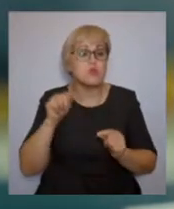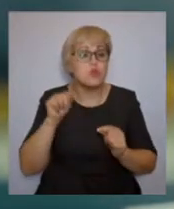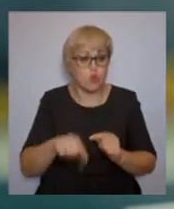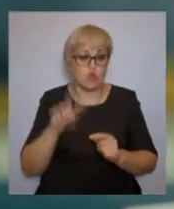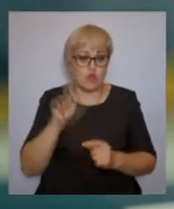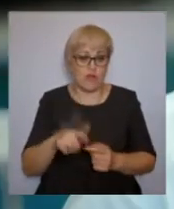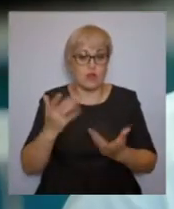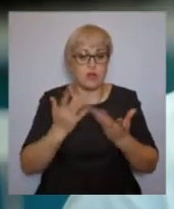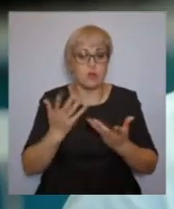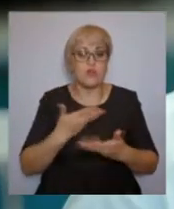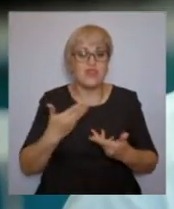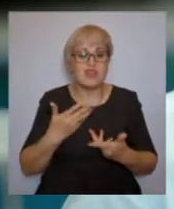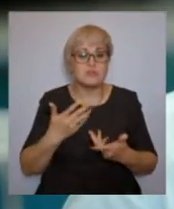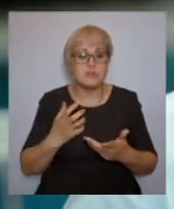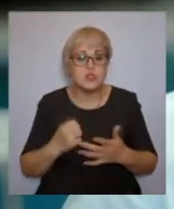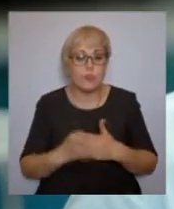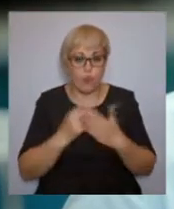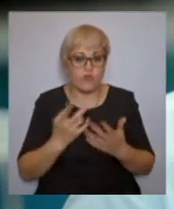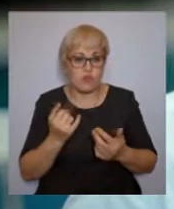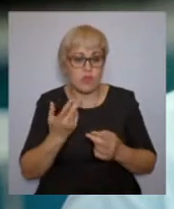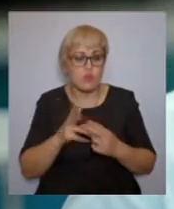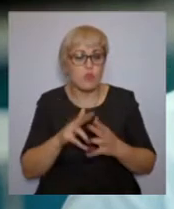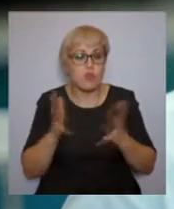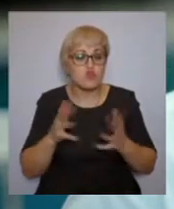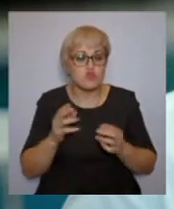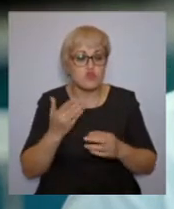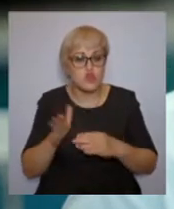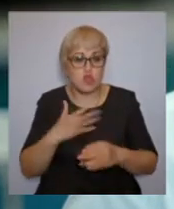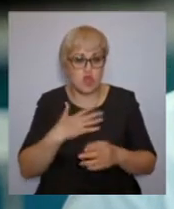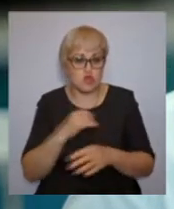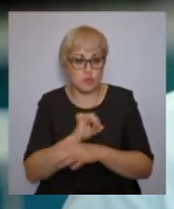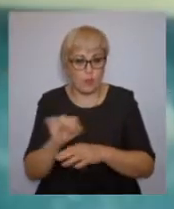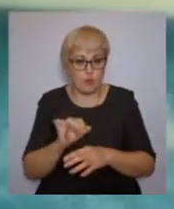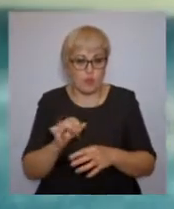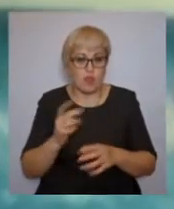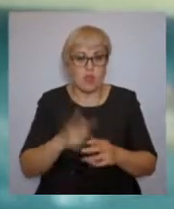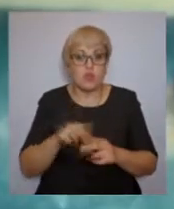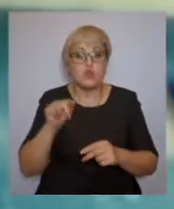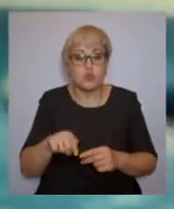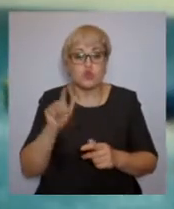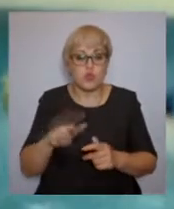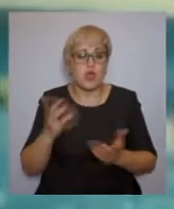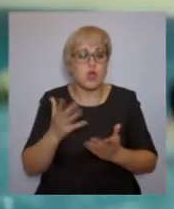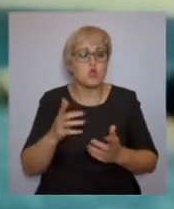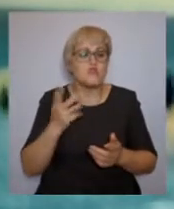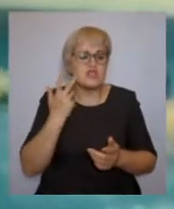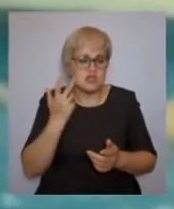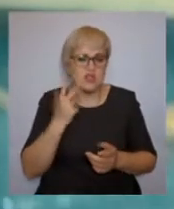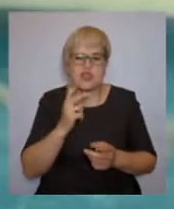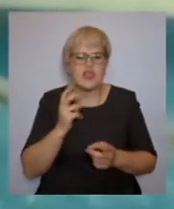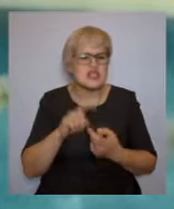глаза на то что мы можем попасть в горной страны мы можем на международной арене играть выигрываете